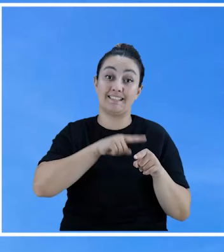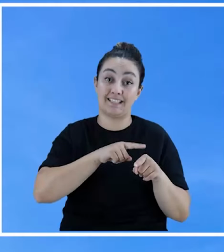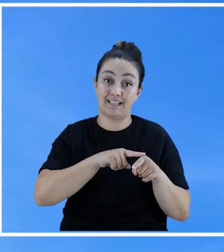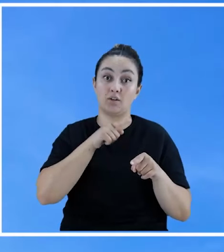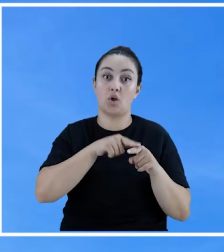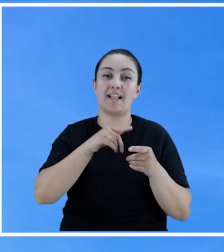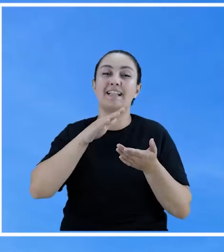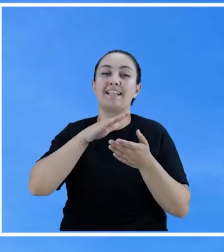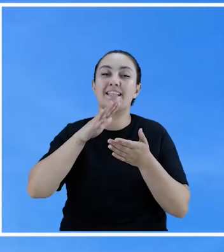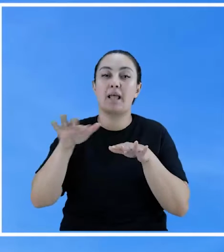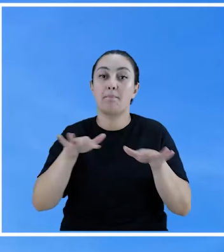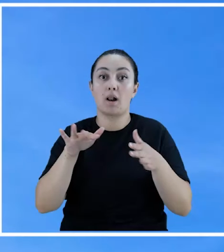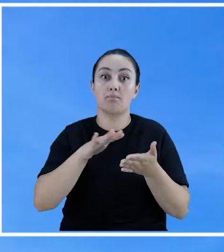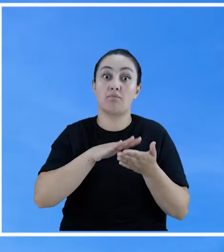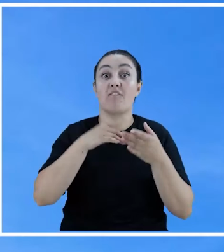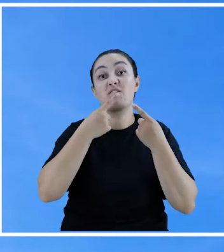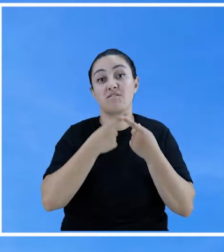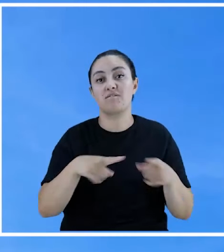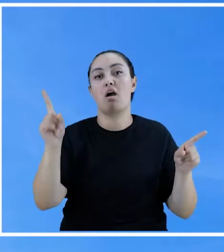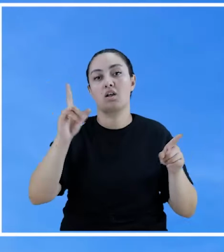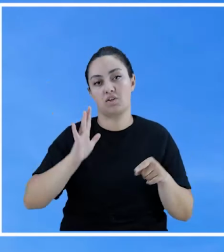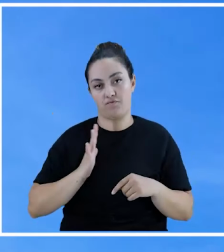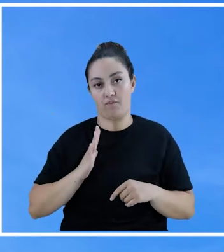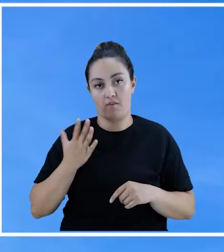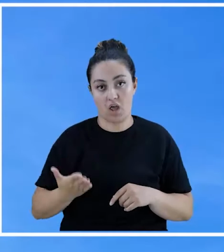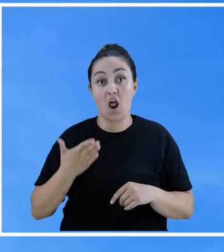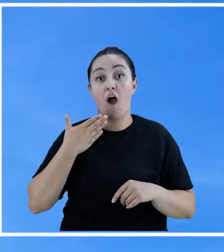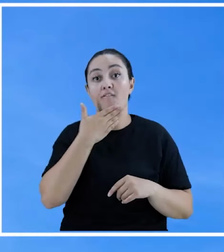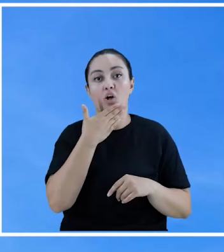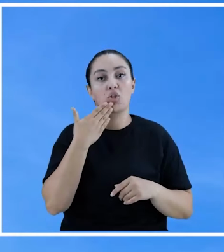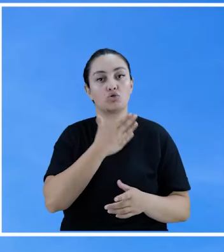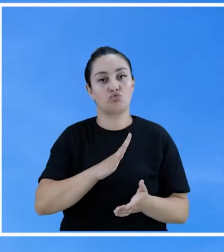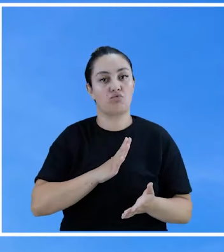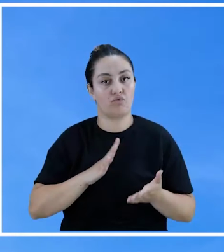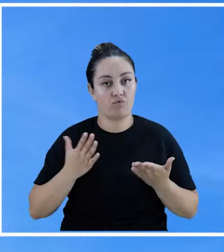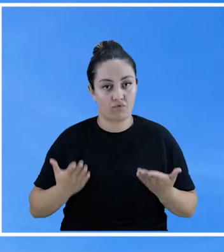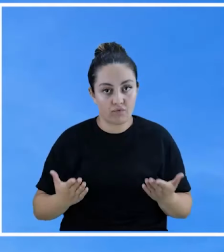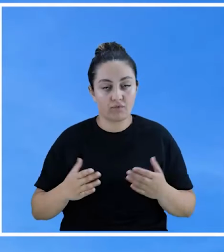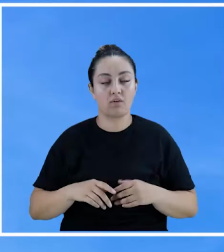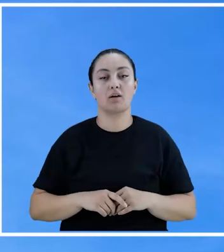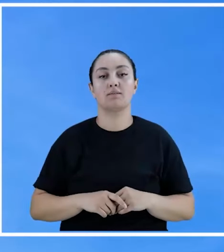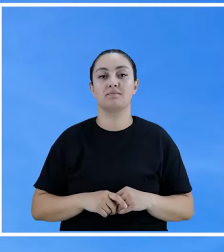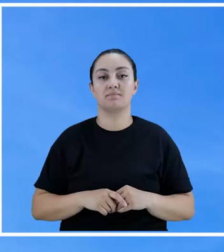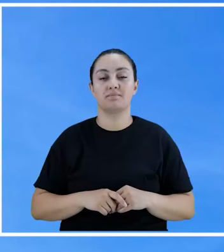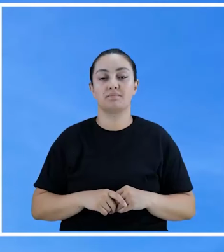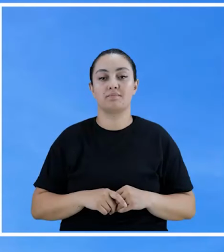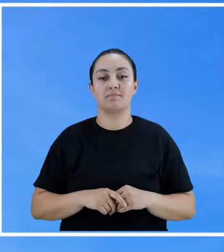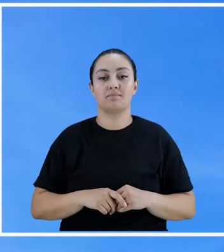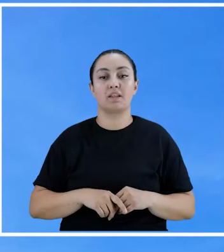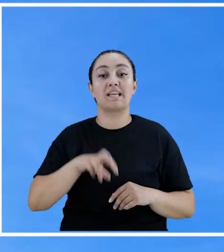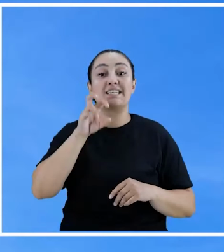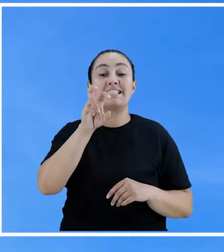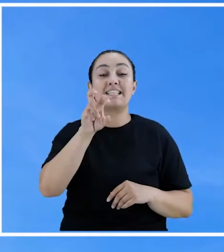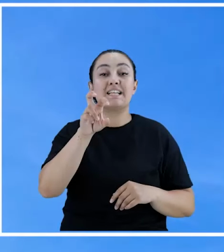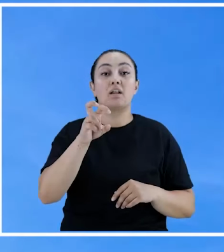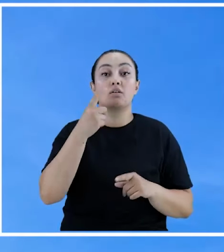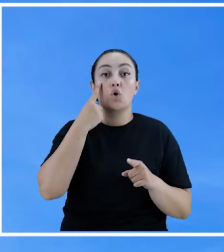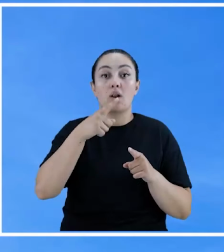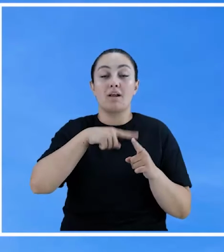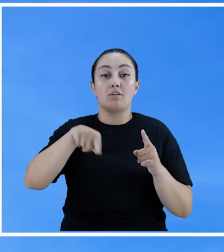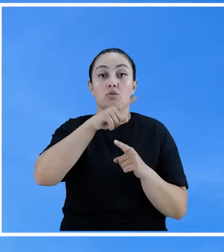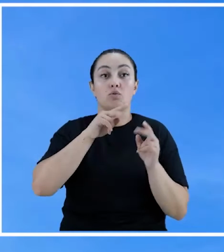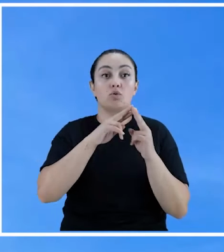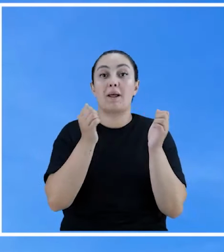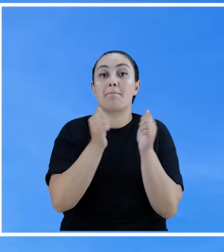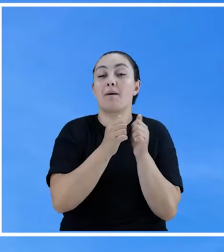98'de uyguladığımız deprem yönetmeliğinden farklılıkları var, avantajları var. Dolayısıyla sizin işte 80 yılında